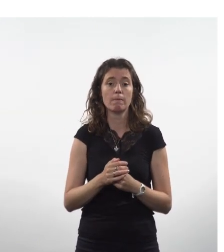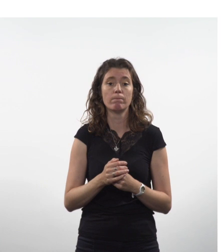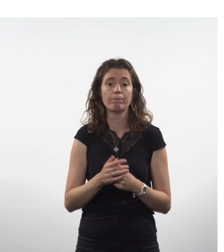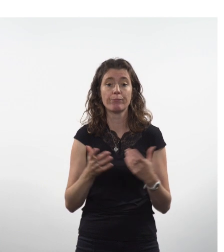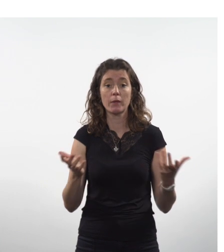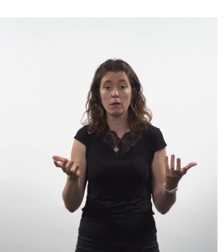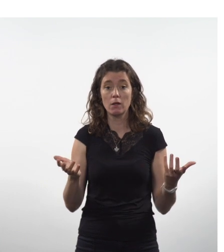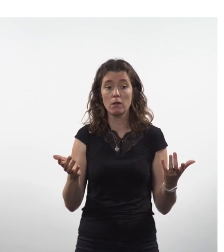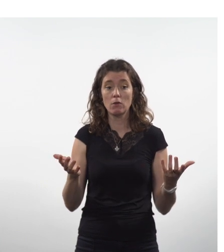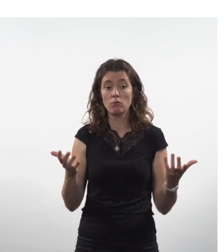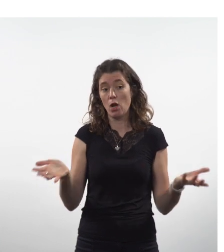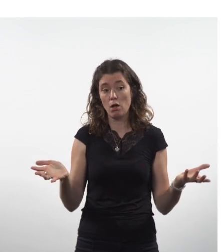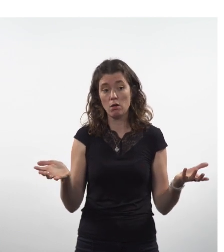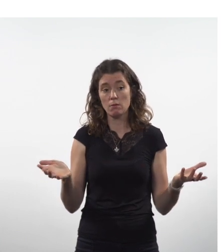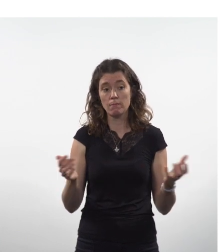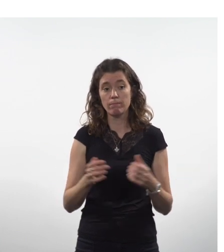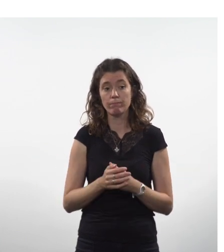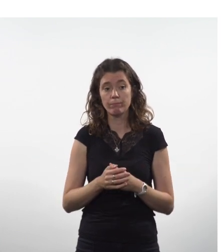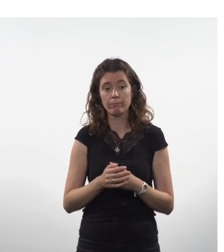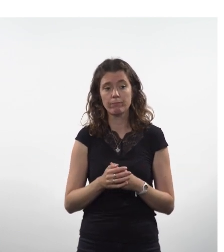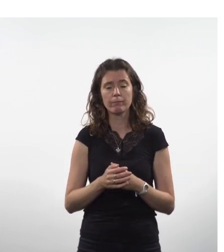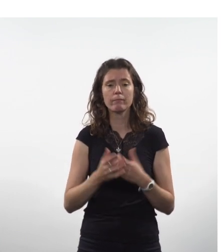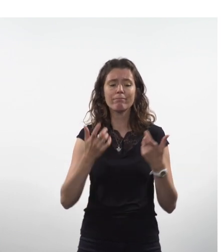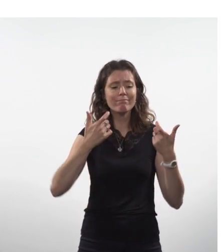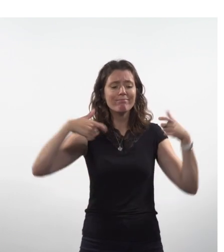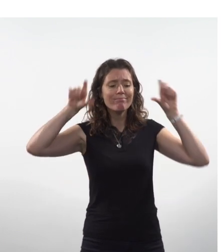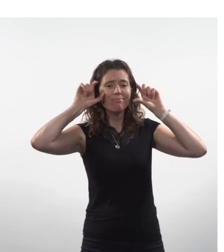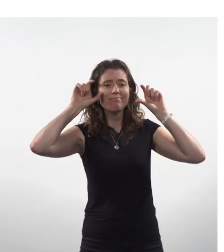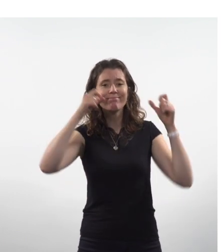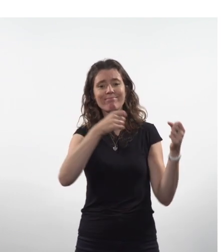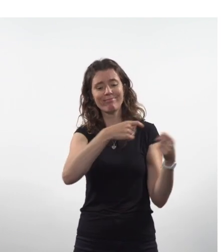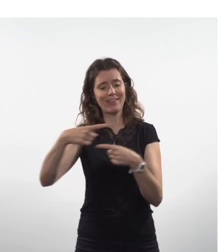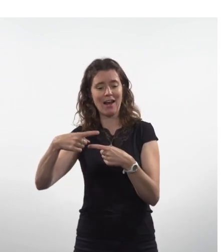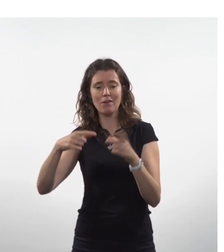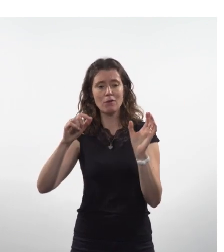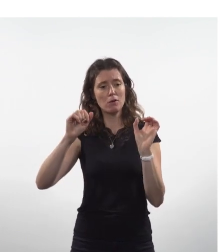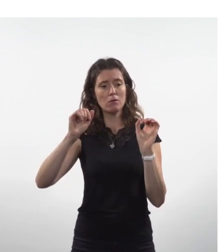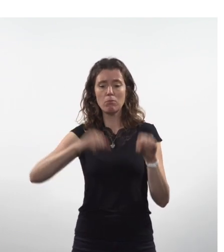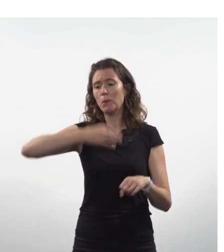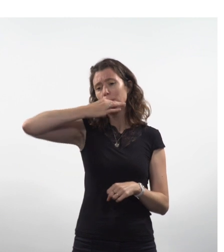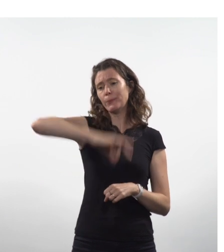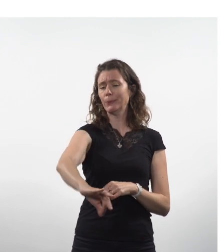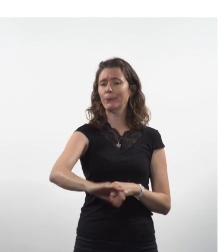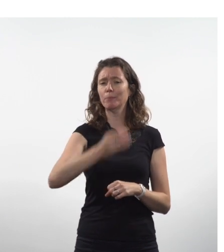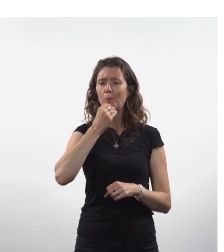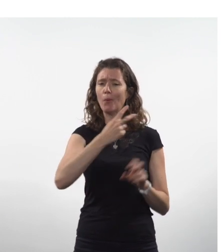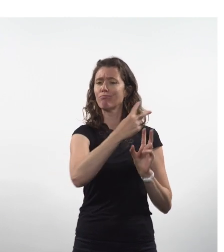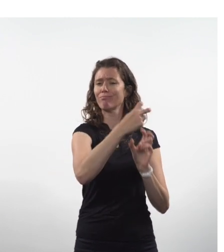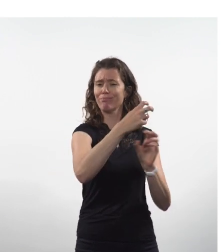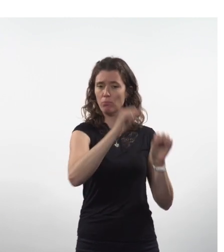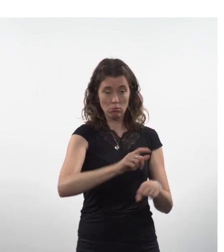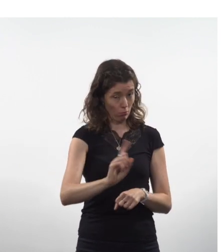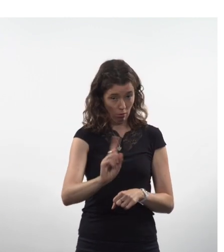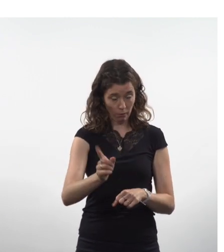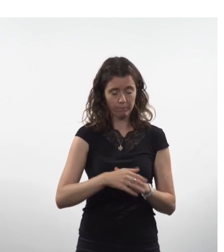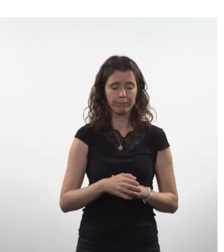il y a, voilà. Donc, le port des appareils, ça ne veut pas dire que je peux utiliser la voix avec mon patient. Et